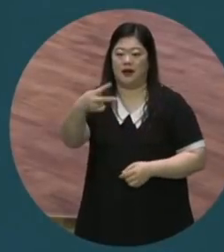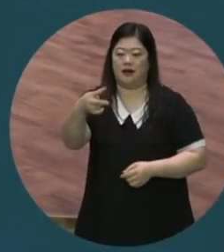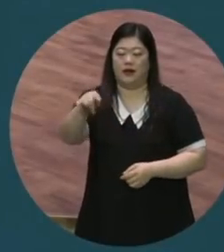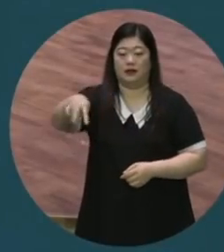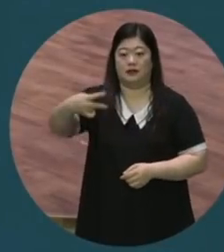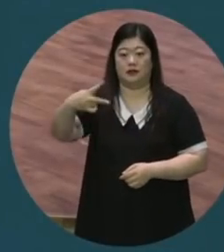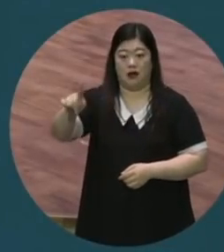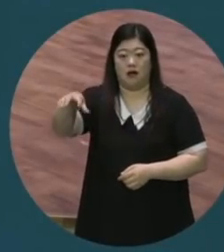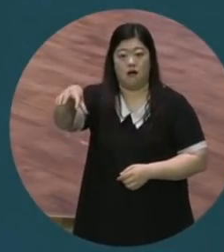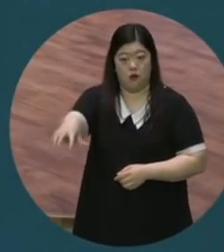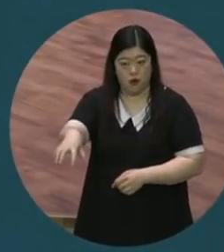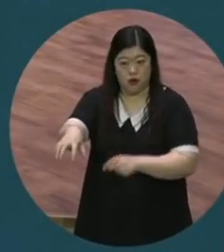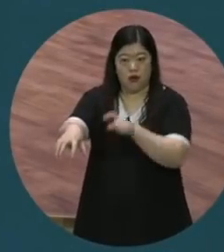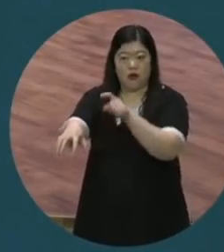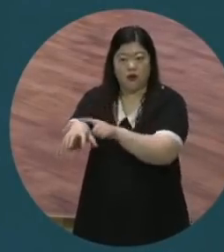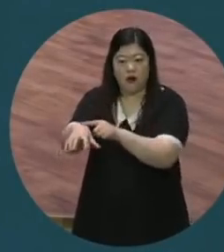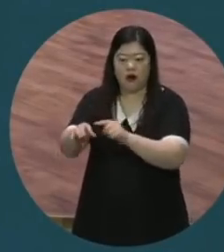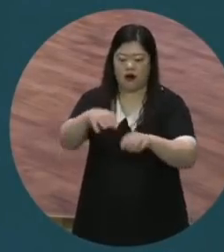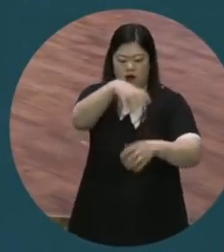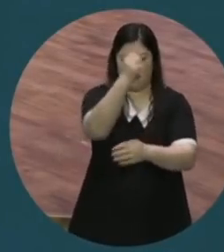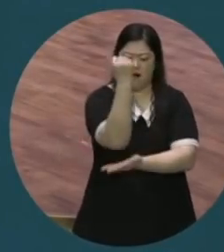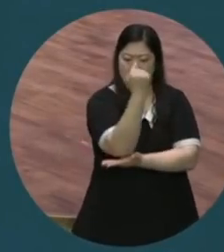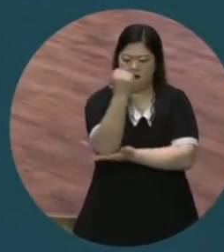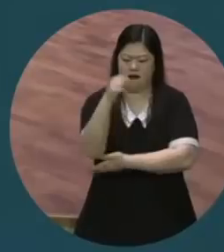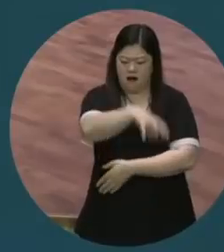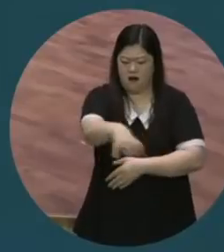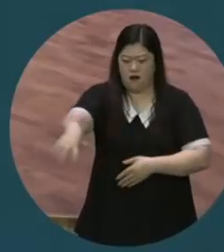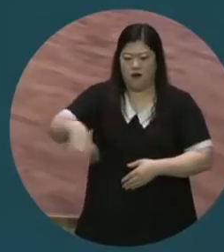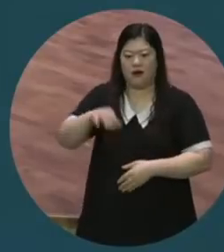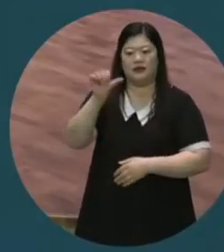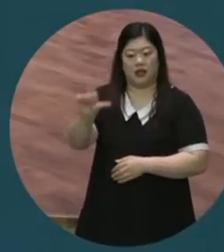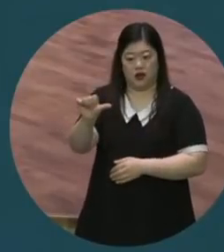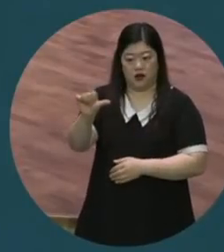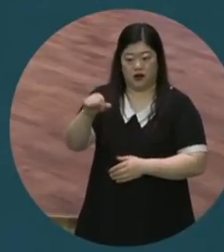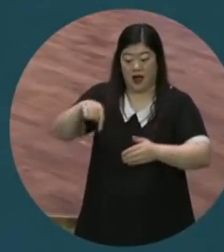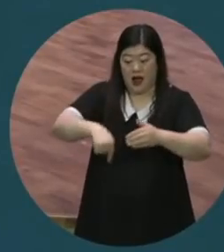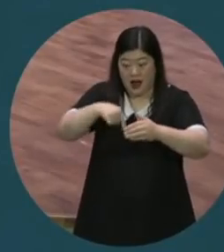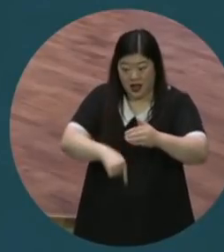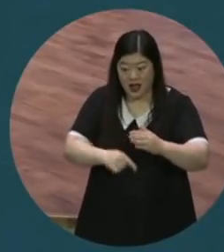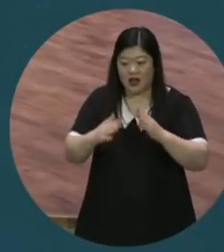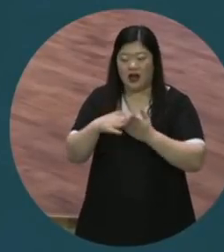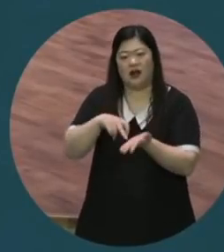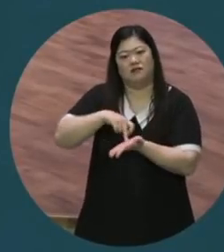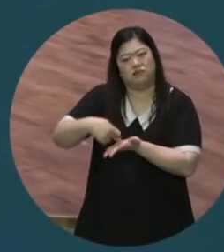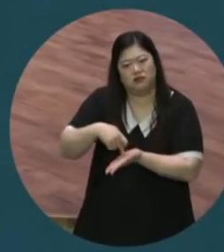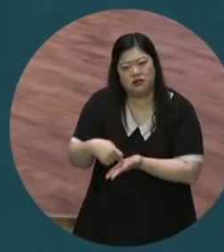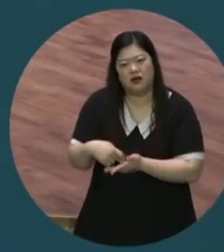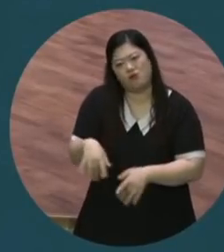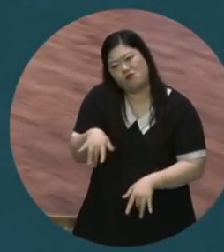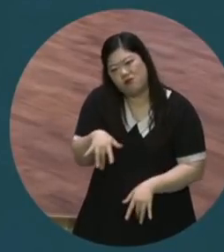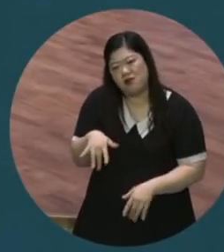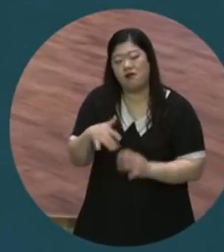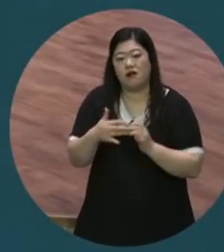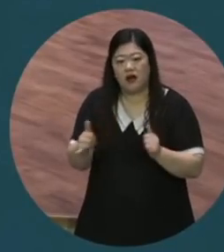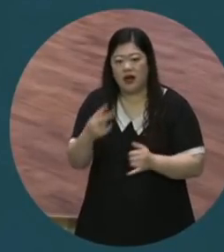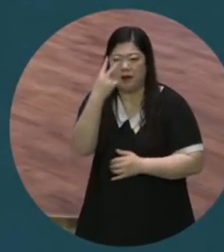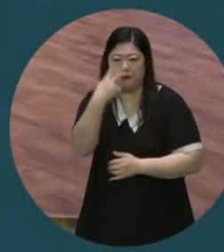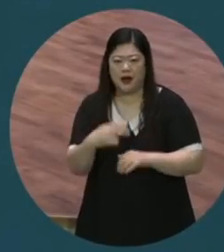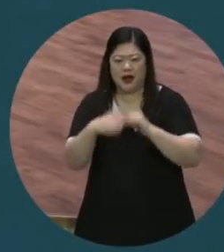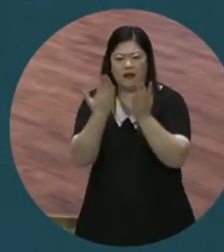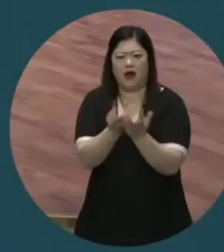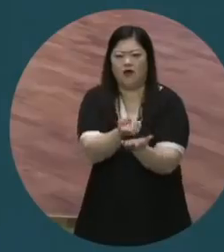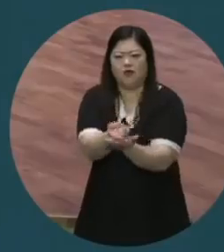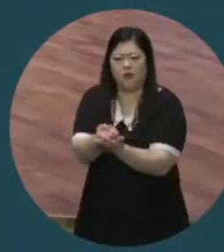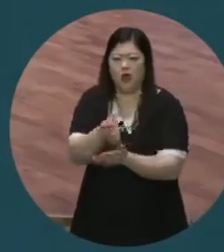베데스다는 못이 있는데 거기 행각 다섯이 있고 그 안에 많은 병자, 맹인, 다리 저는 사람, 혈기 마른 사람들이 누워